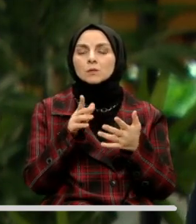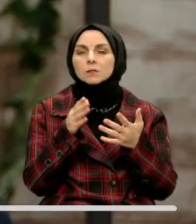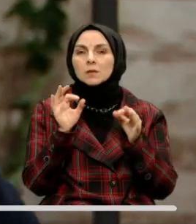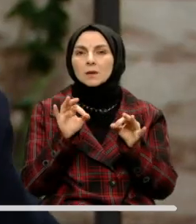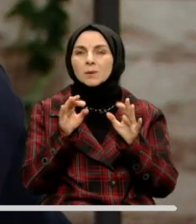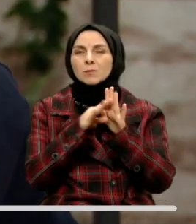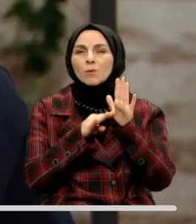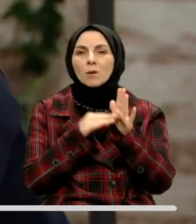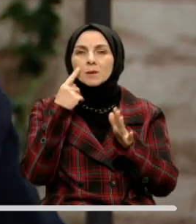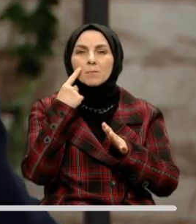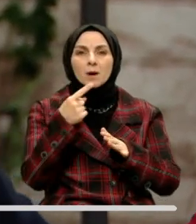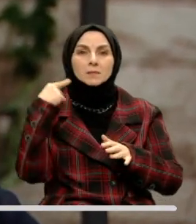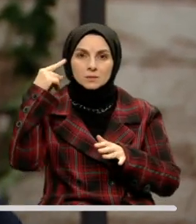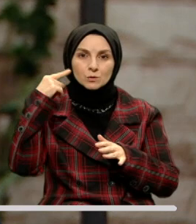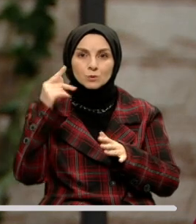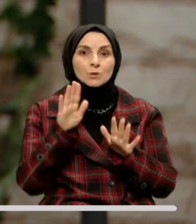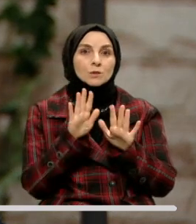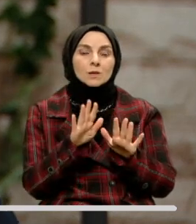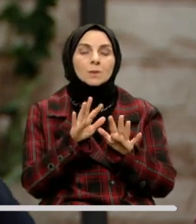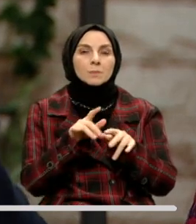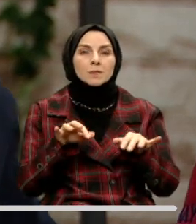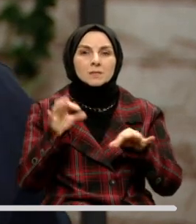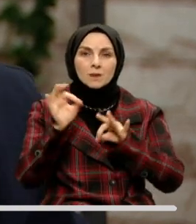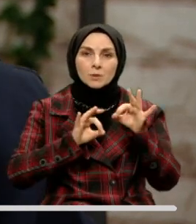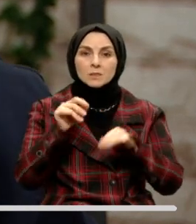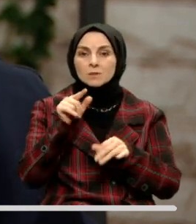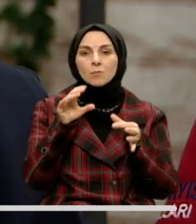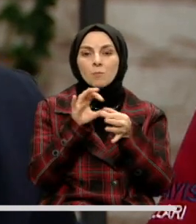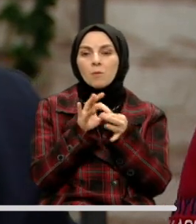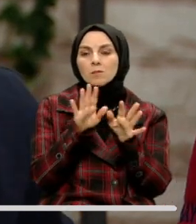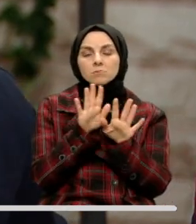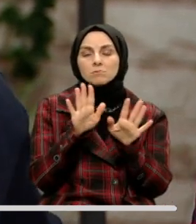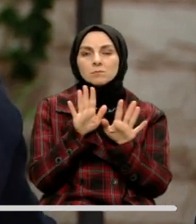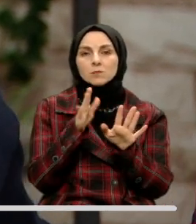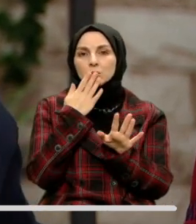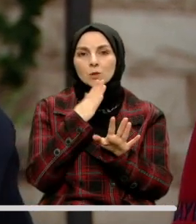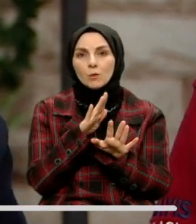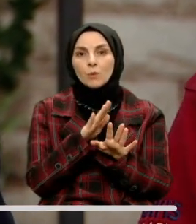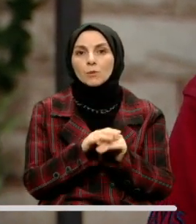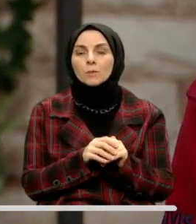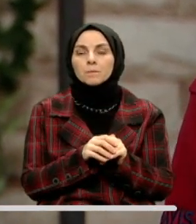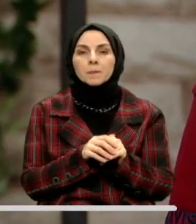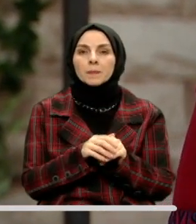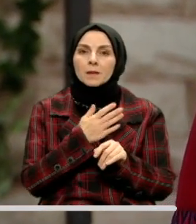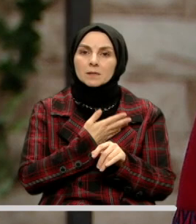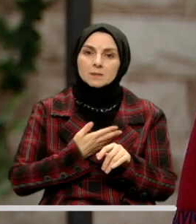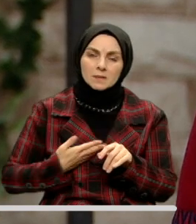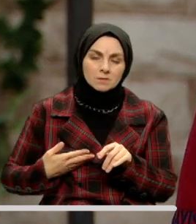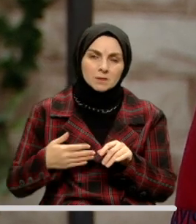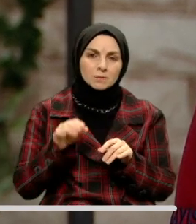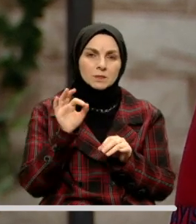bilgisayar mühendisliği onlarla aslında hiçbir alakası yok. Süper. Hani bilgisayar mühendisliği daha çok... Sevdiğini nasıl anladın? Sevdiğimi şöyle